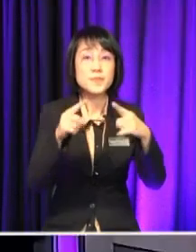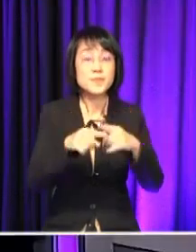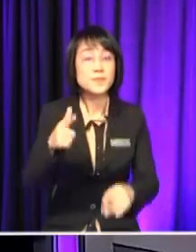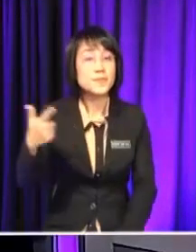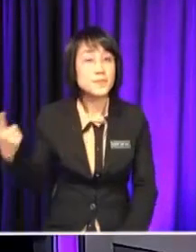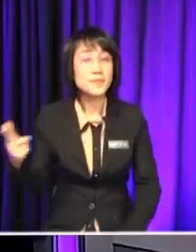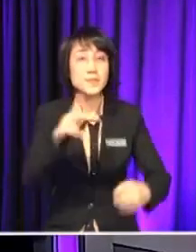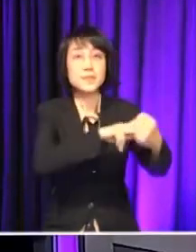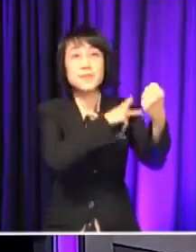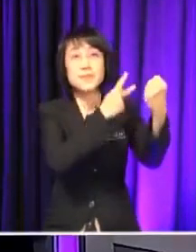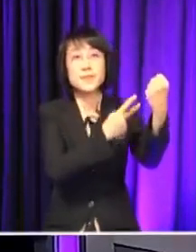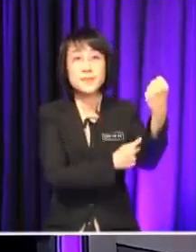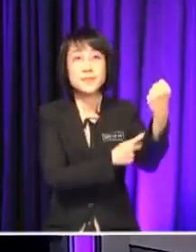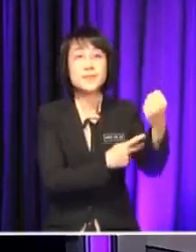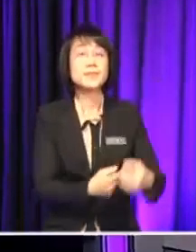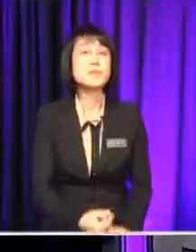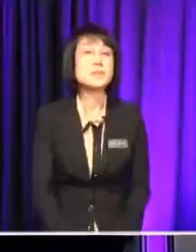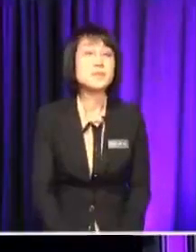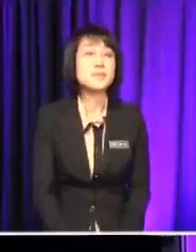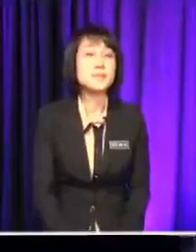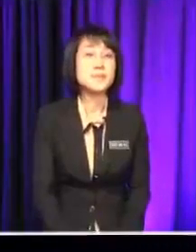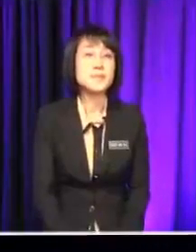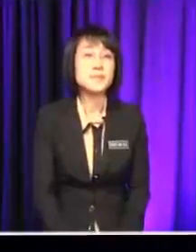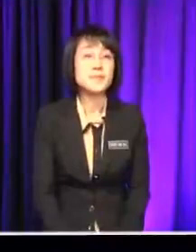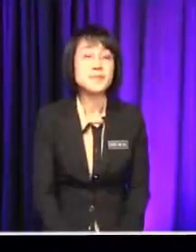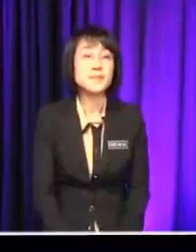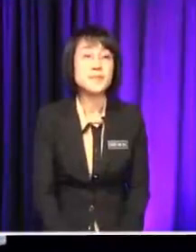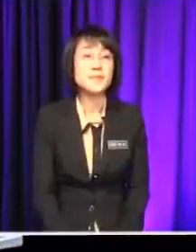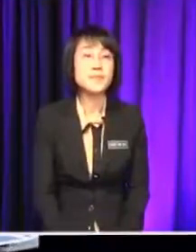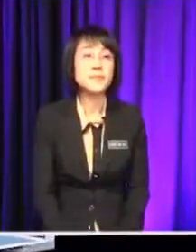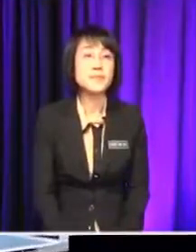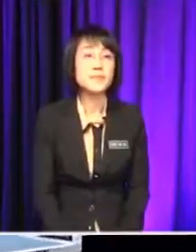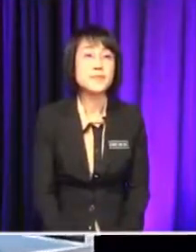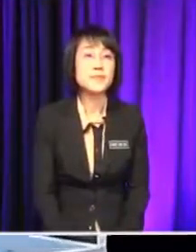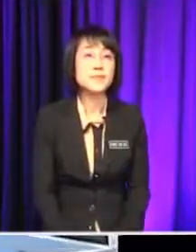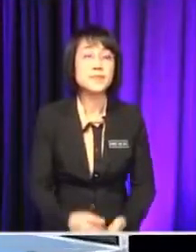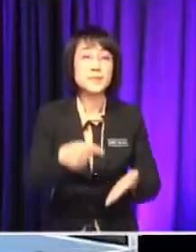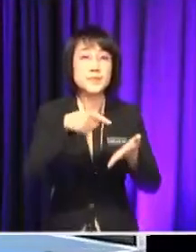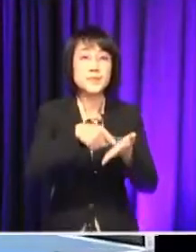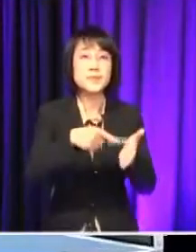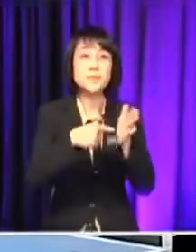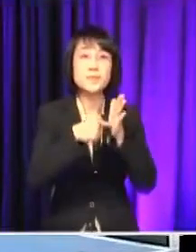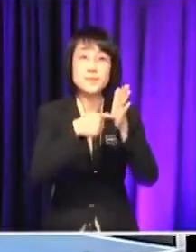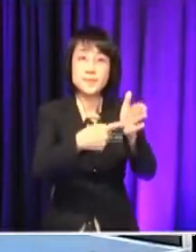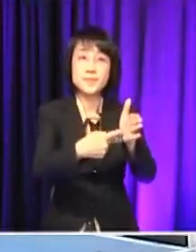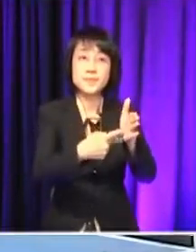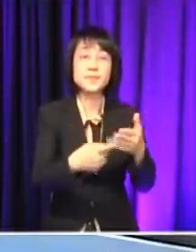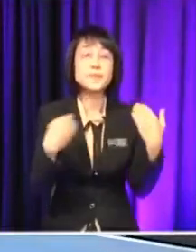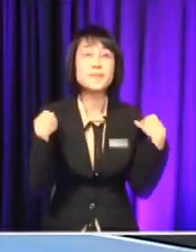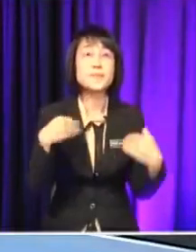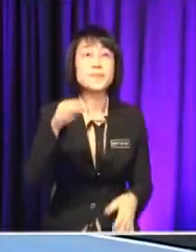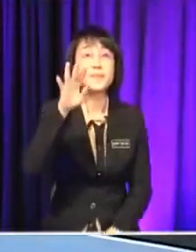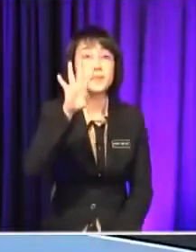Fizi Oke jadi kalau kita tengok di sini Oke ini yang Saya tunjukkan kita ada empat